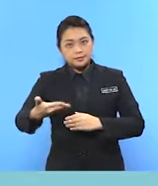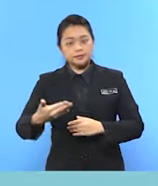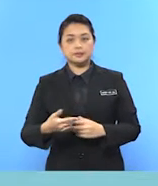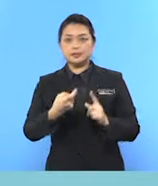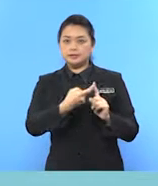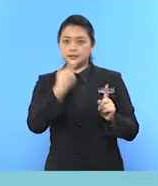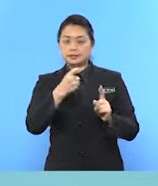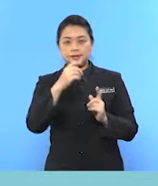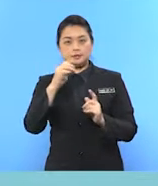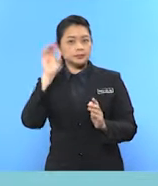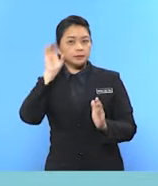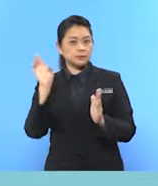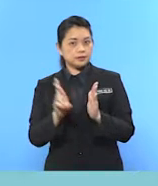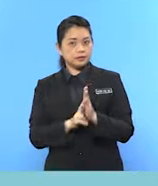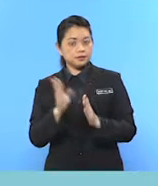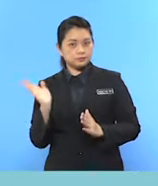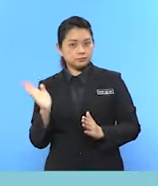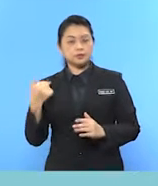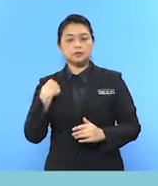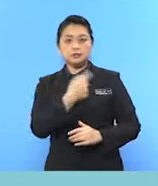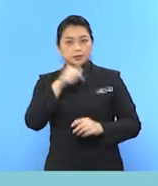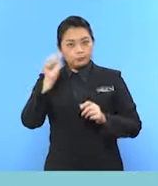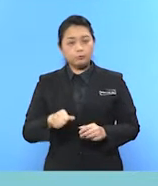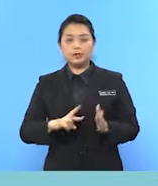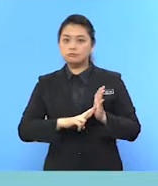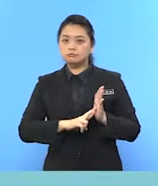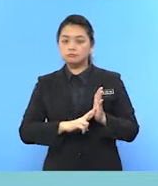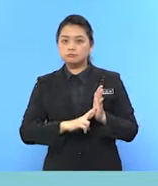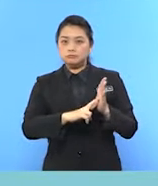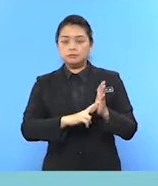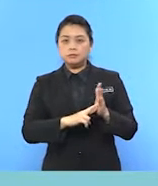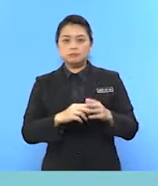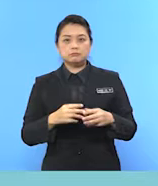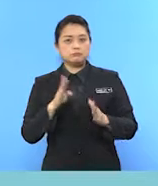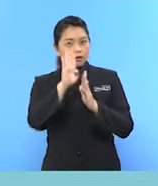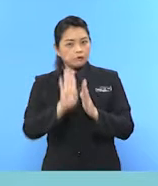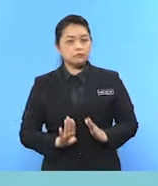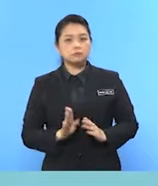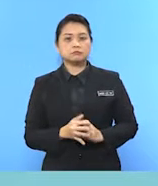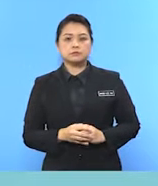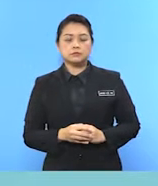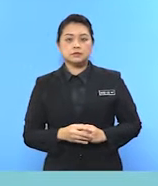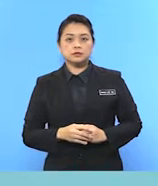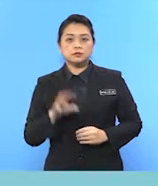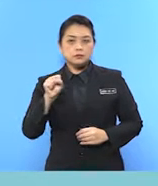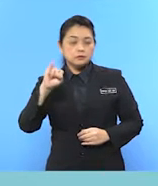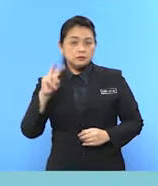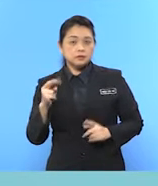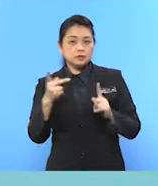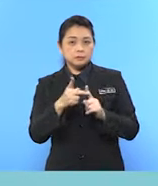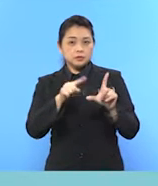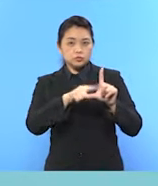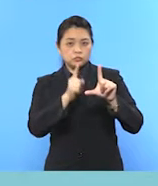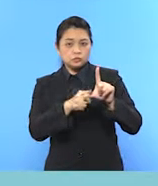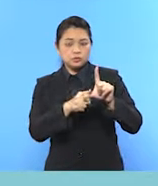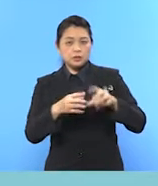Seterusnya, dari gambar rajah tersebut, kita boleh rumuskan bahawa sinus kepada